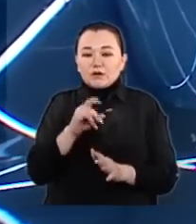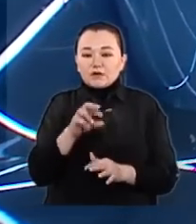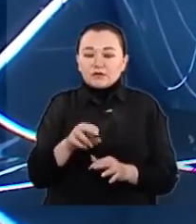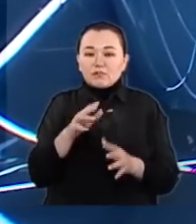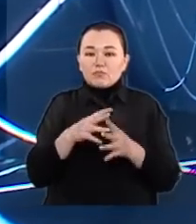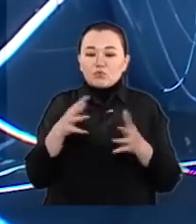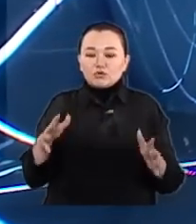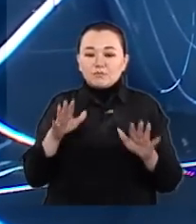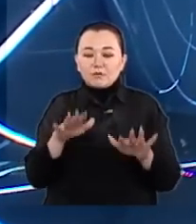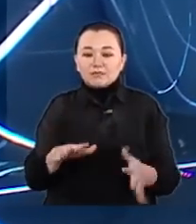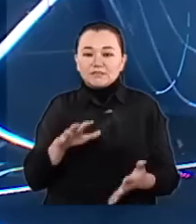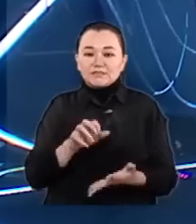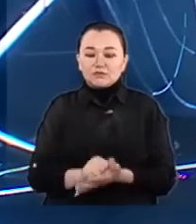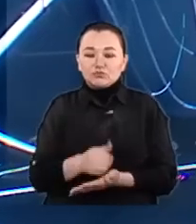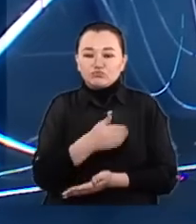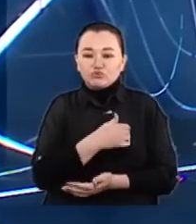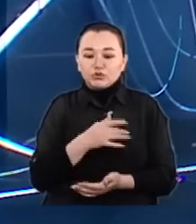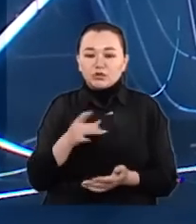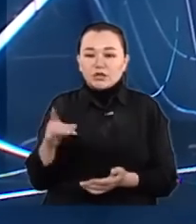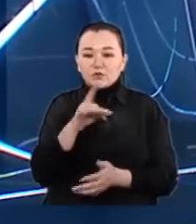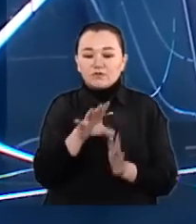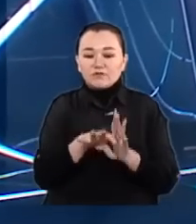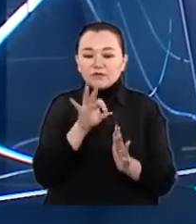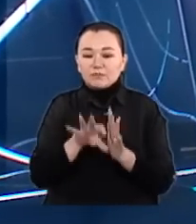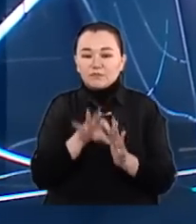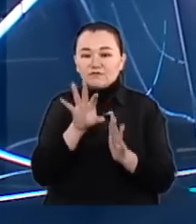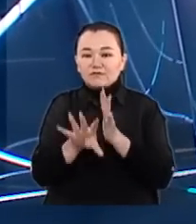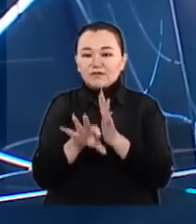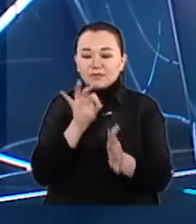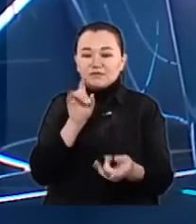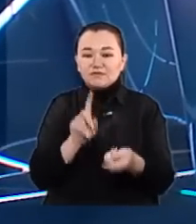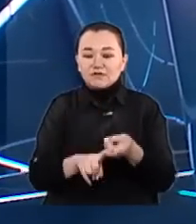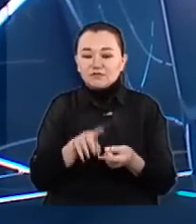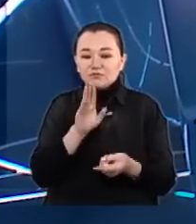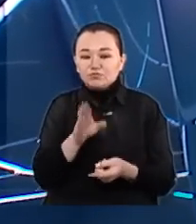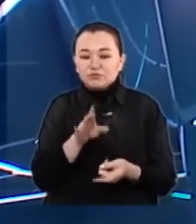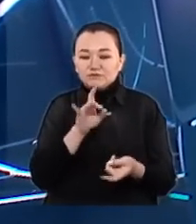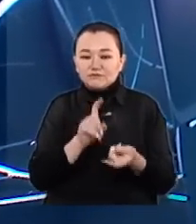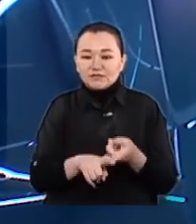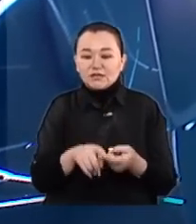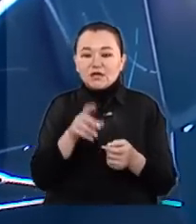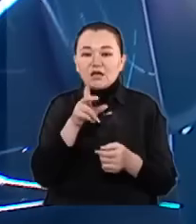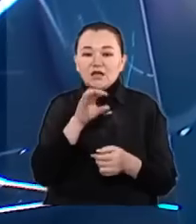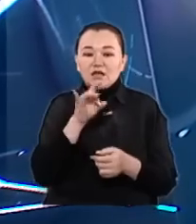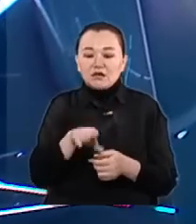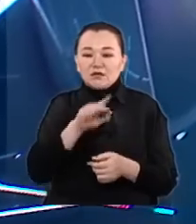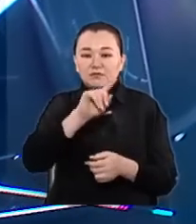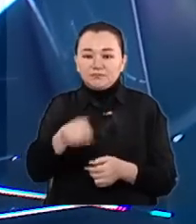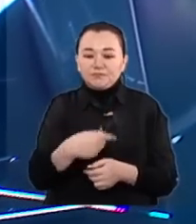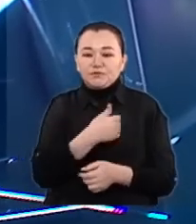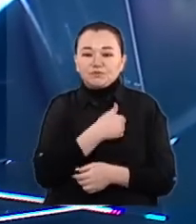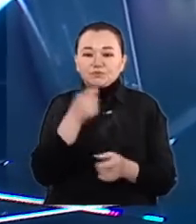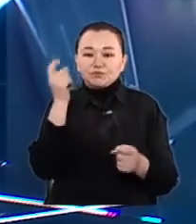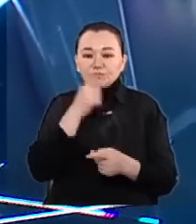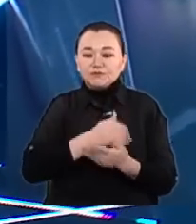мейлінше көбірек орын алуы өңір-өңірдегі сайлаушылардың таңдауына байланысты болмақ. Әрі электораттың талап тілегін біліп, мәселесін